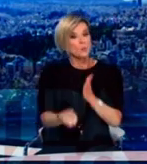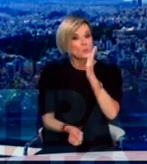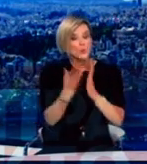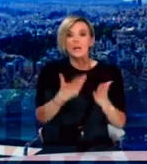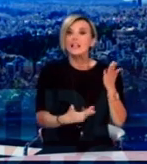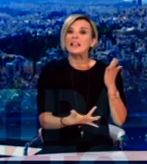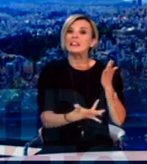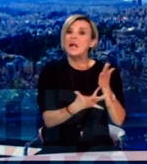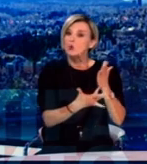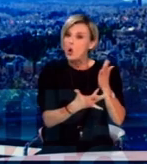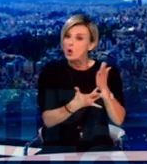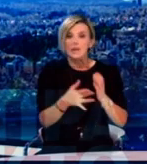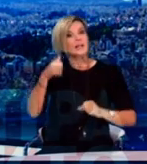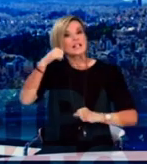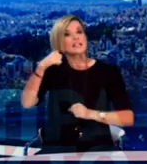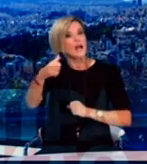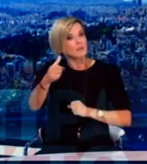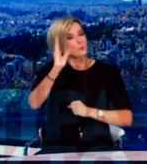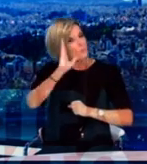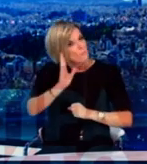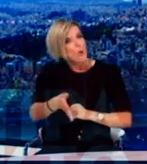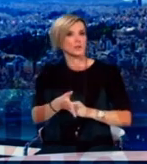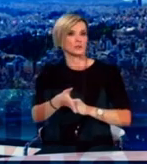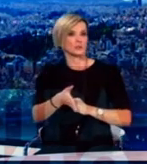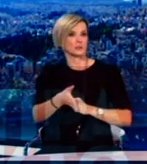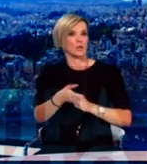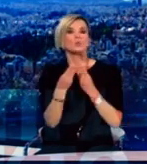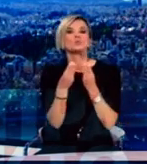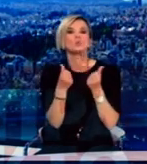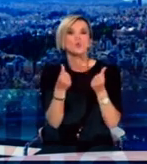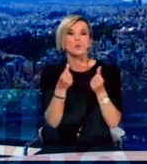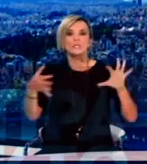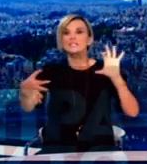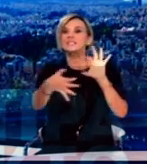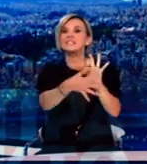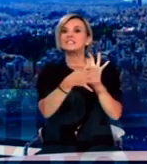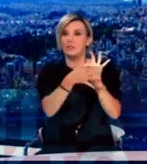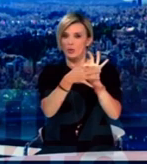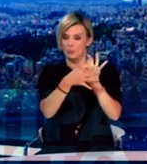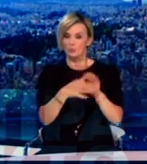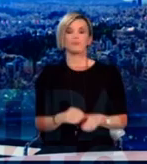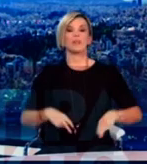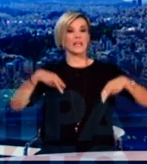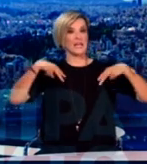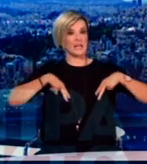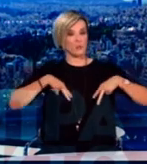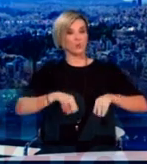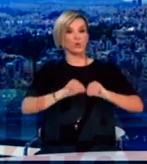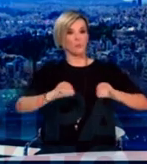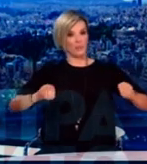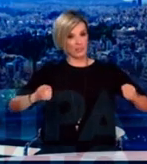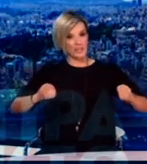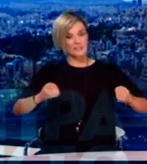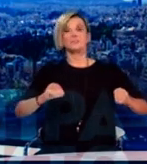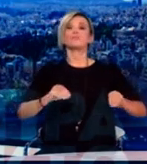μέσω σταθερού τηλεφώνου με αστική χρέωση. Από το Μάρτιο, το Υπουργείο στέλνει τεχνολογικό εξοπλισμό, φορητές συσκευές στα σχολεία,